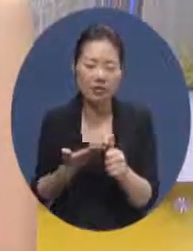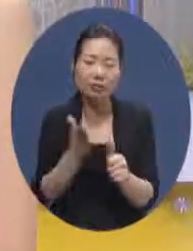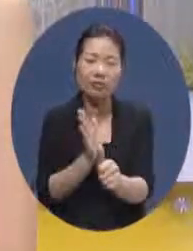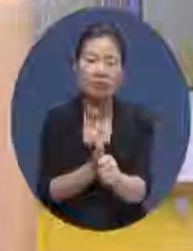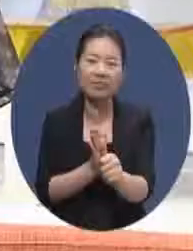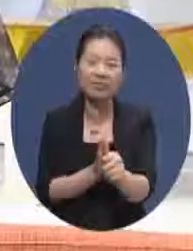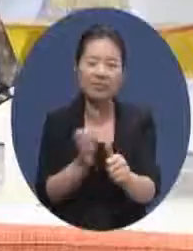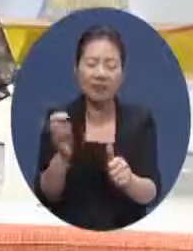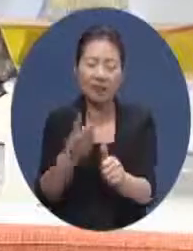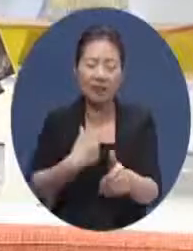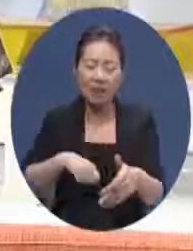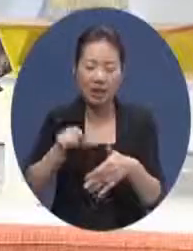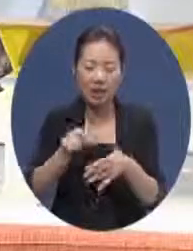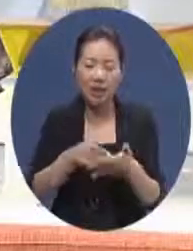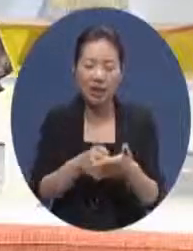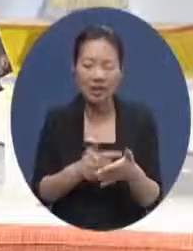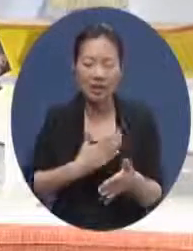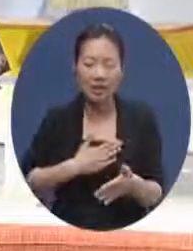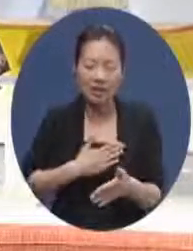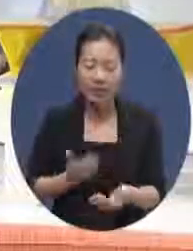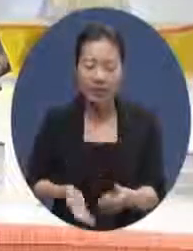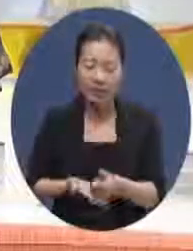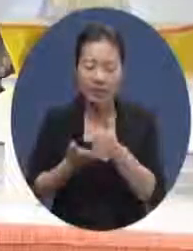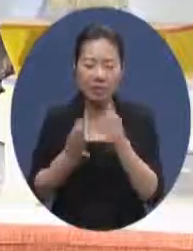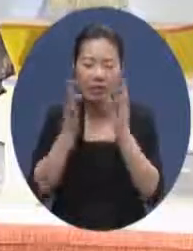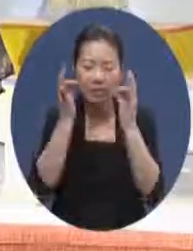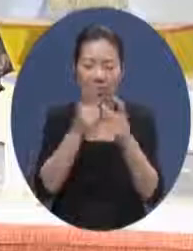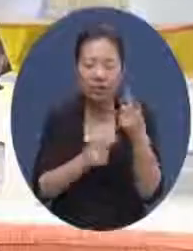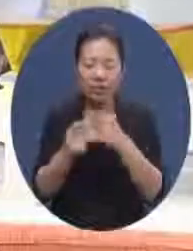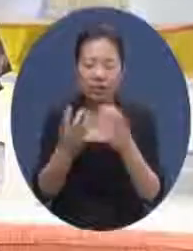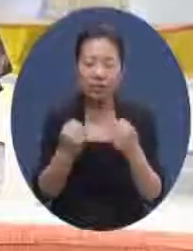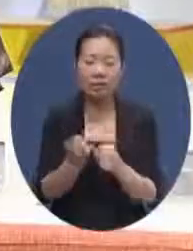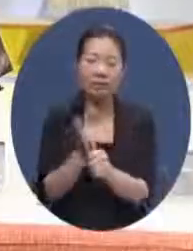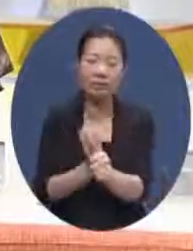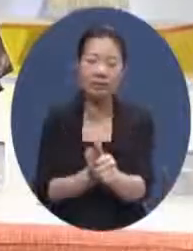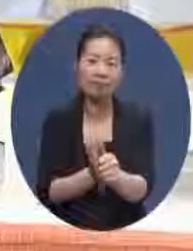되고요. 아이의 의견과 감정을 존중해지는 노력을 더 많이 해주셔야만 하세요.